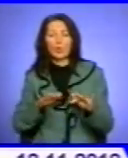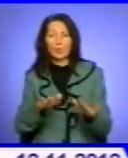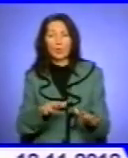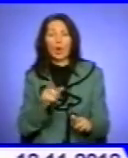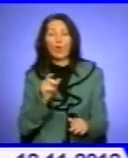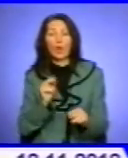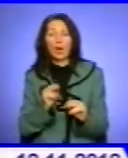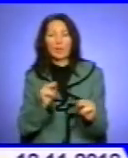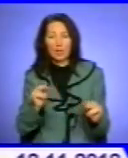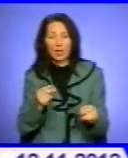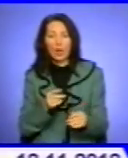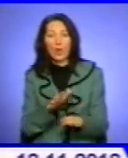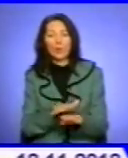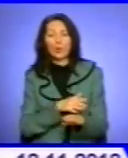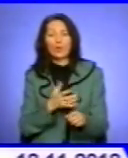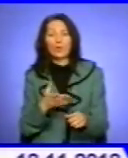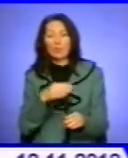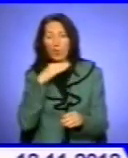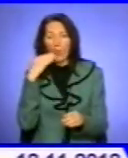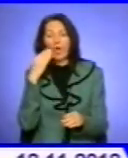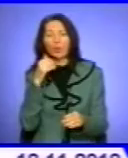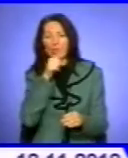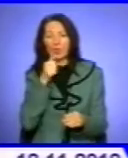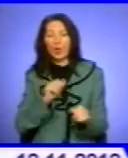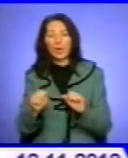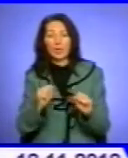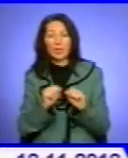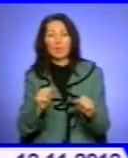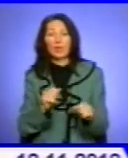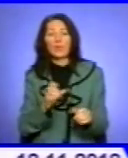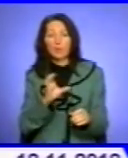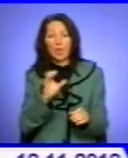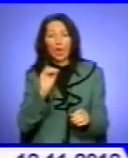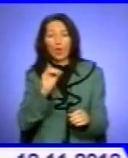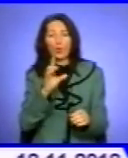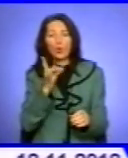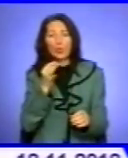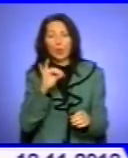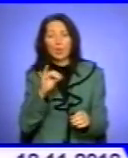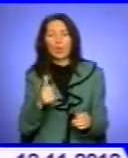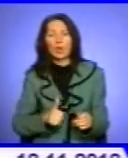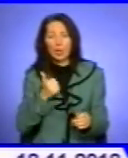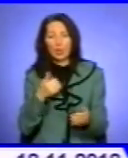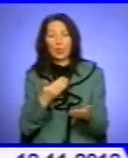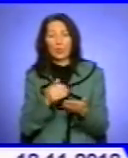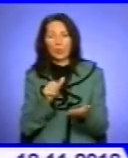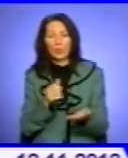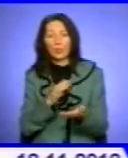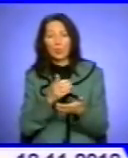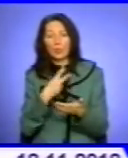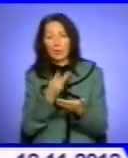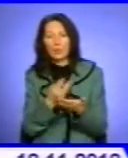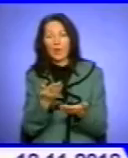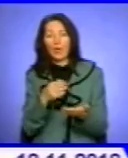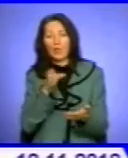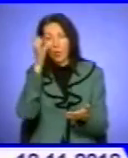свого десятирічного керівництва університетом Сергій Ілліч Юрій гідно представляв його в науковому світі, був організатором багатьох